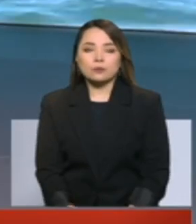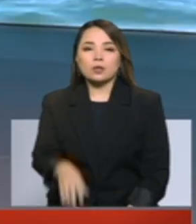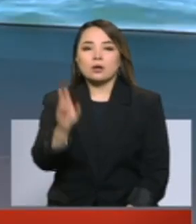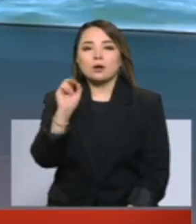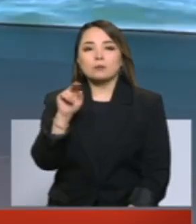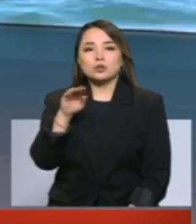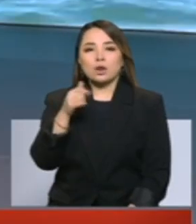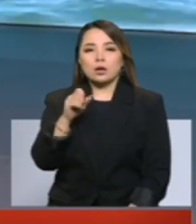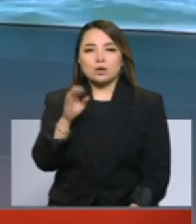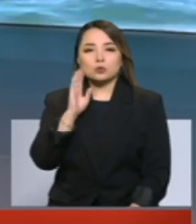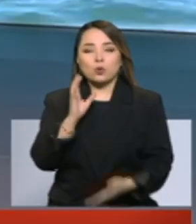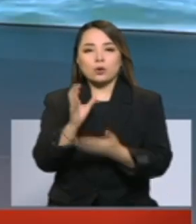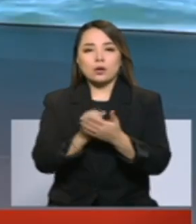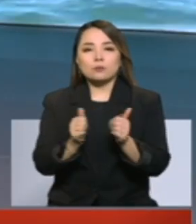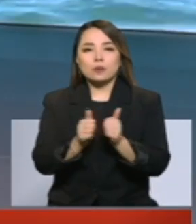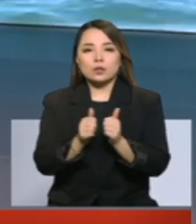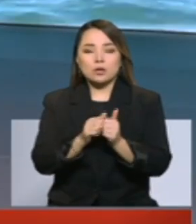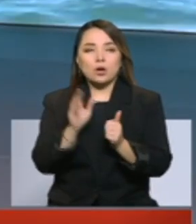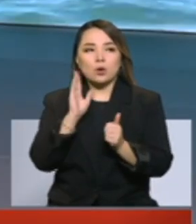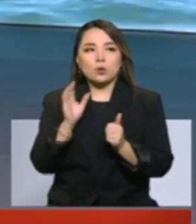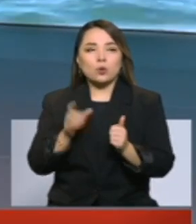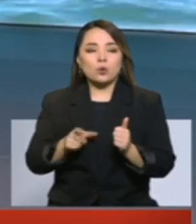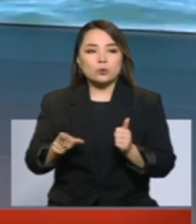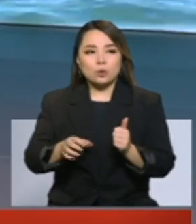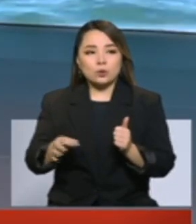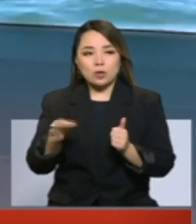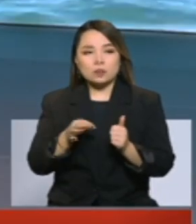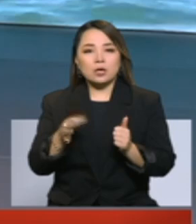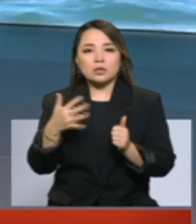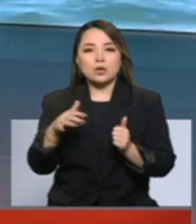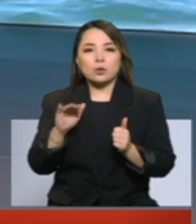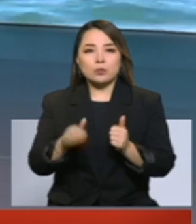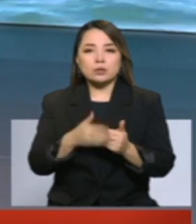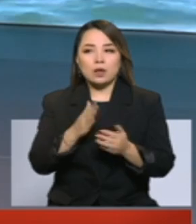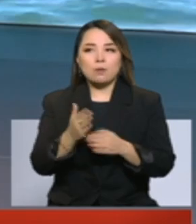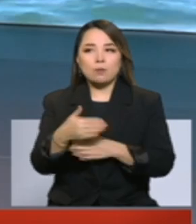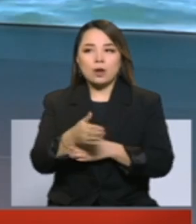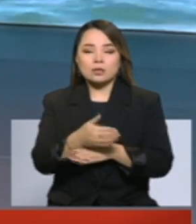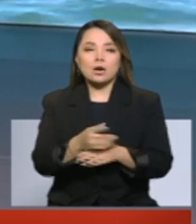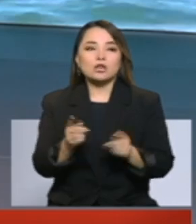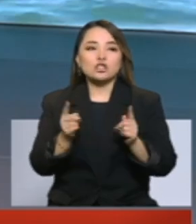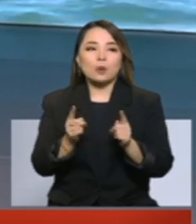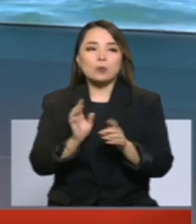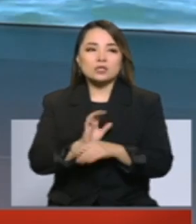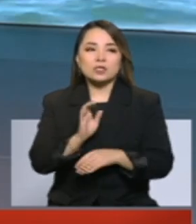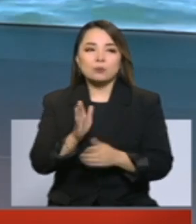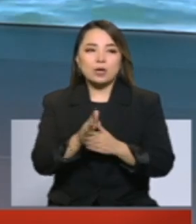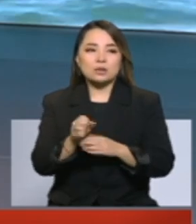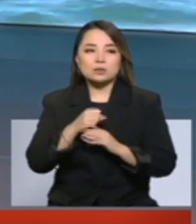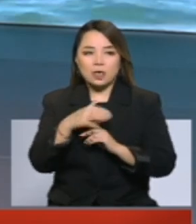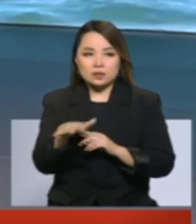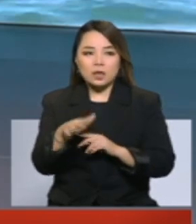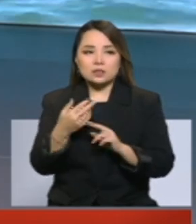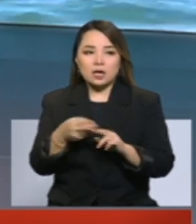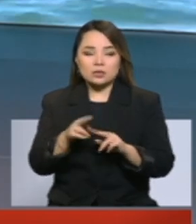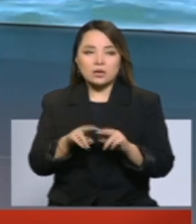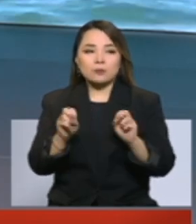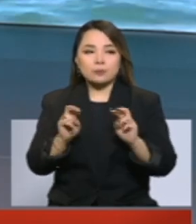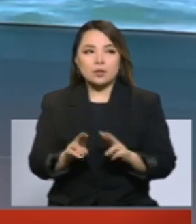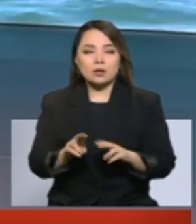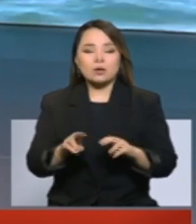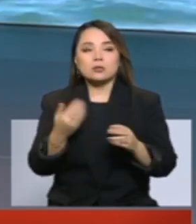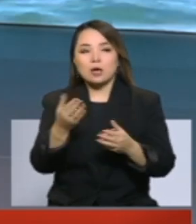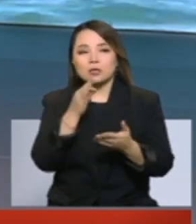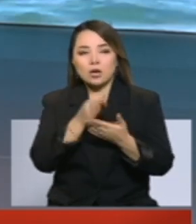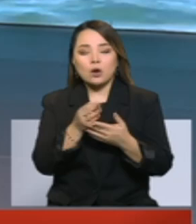Қапшағай су қоймасының маңында көлге 50 мың балық шабақ жіберілді. Балық шаруашылығымен айналысатын мамандар, құзырлы